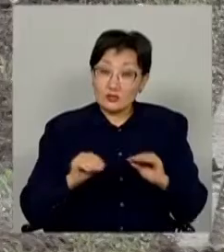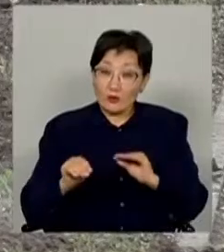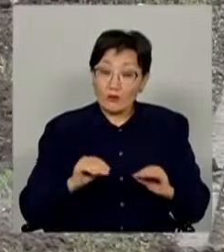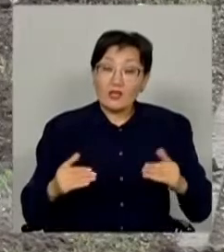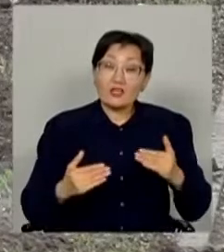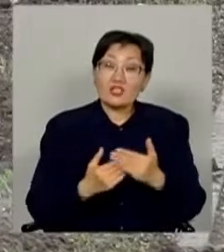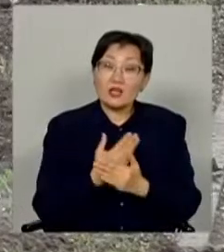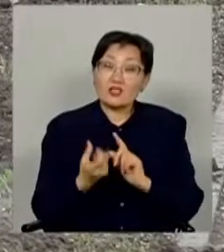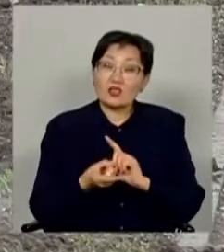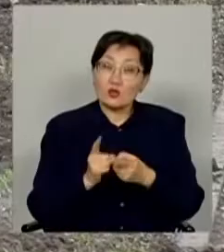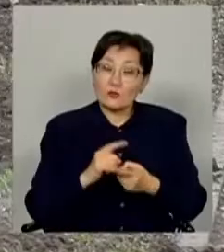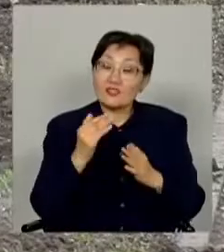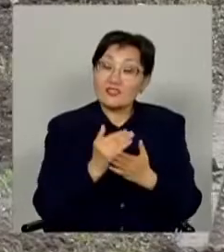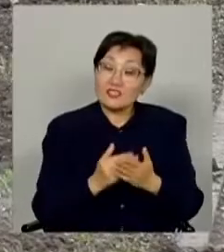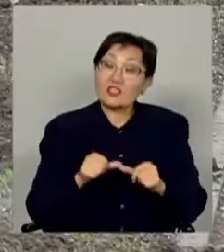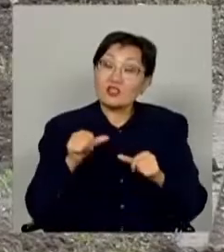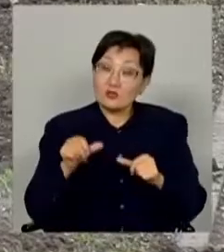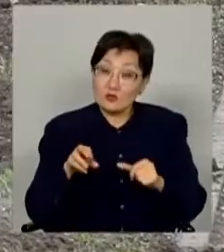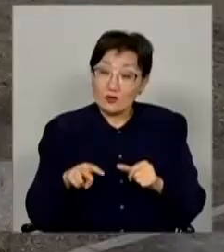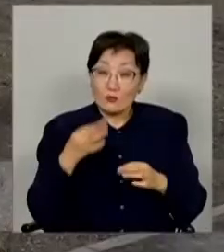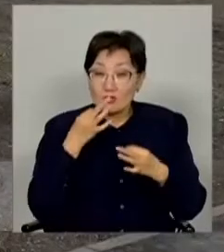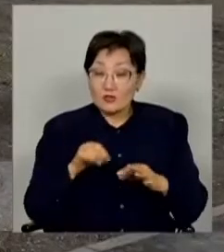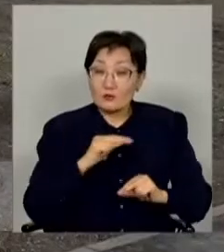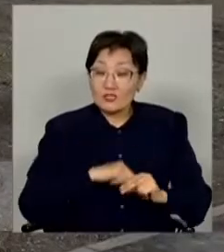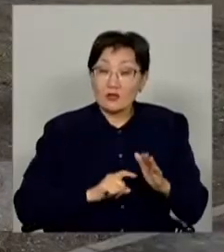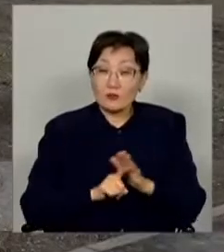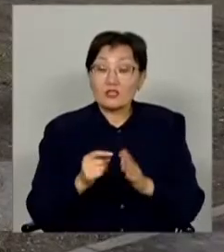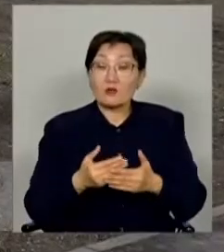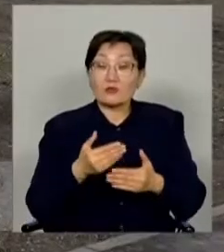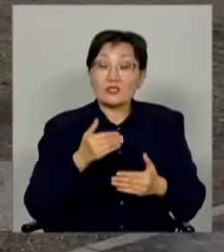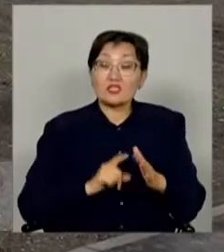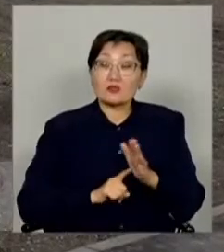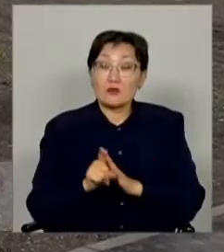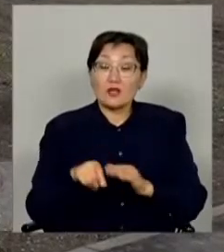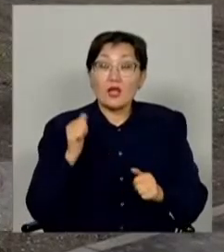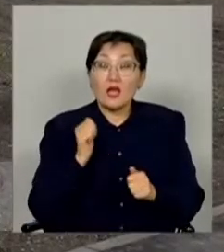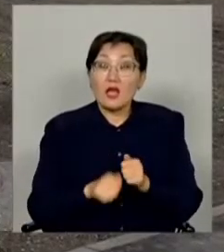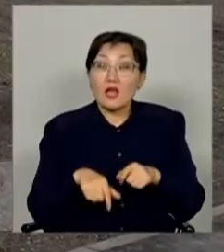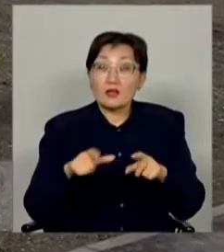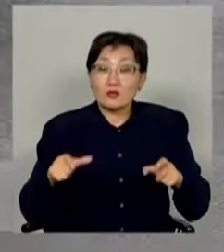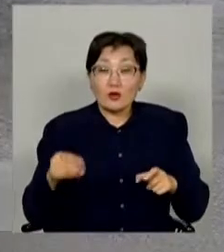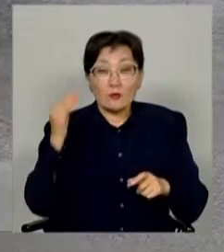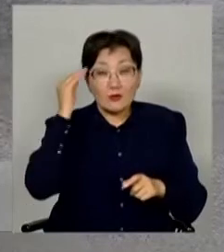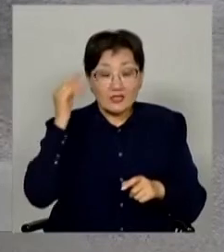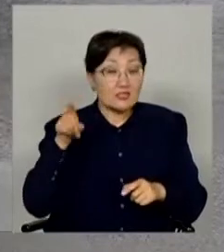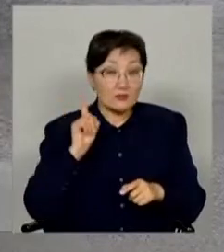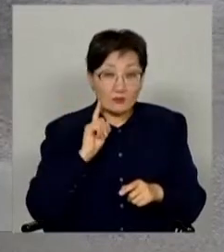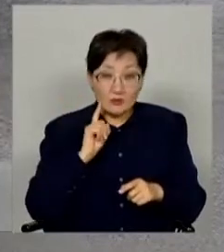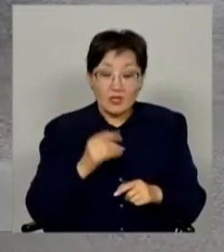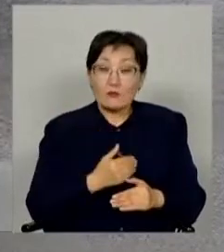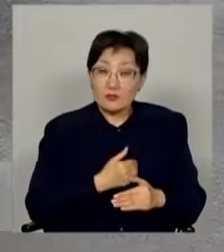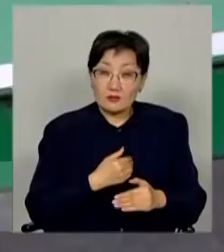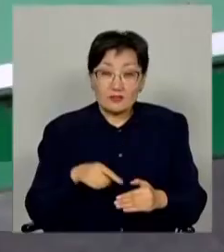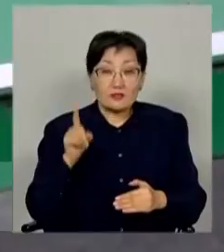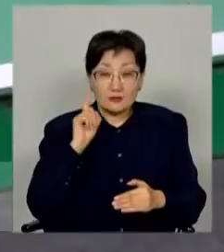жаңаша түрленеді. Бағдарламаның ерекшелігі сол. Кез келген жұмыс басталмас бұрын алдымен әр тұрғынның сұрауы ескеріледі, тілегі